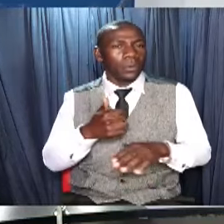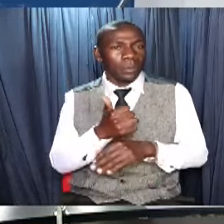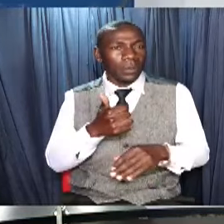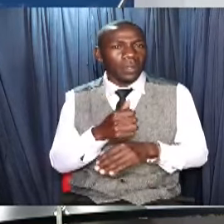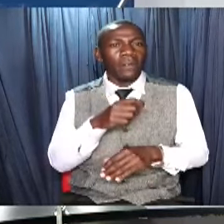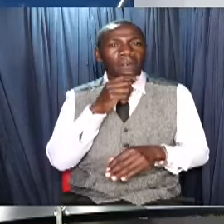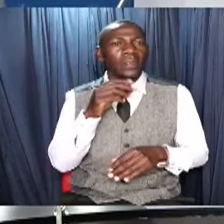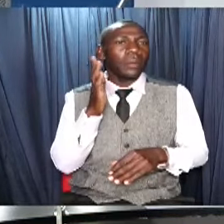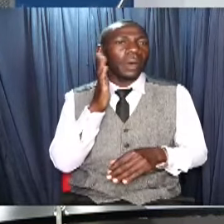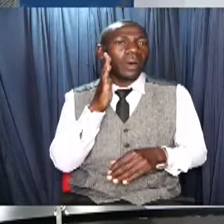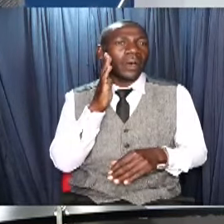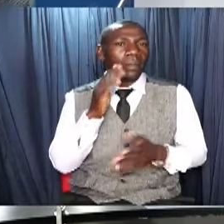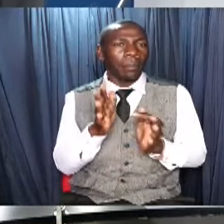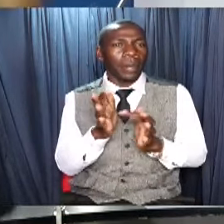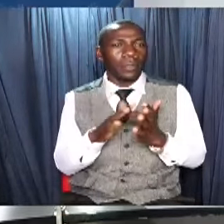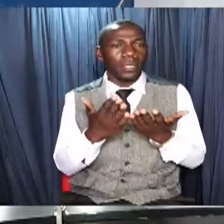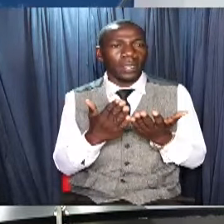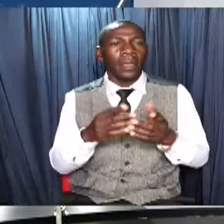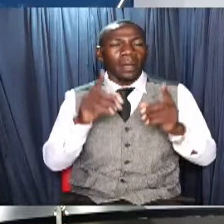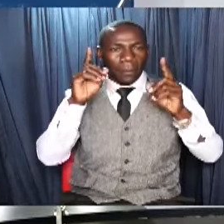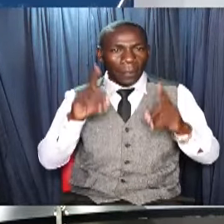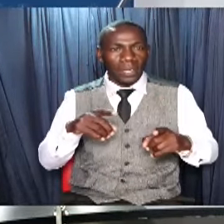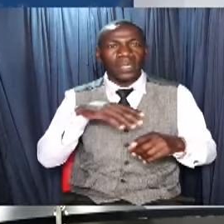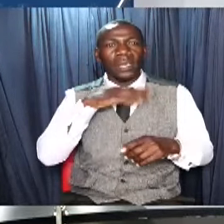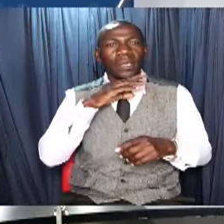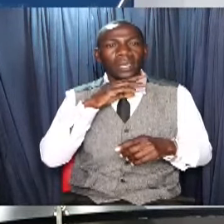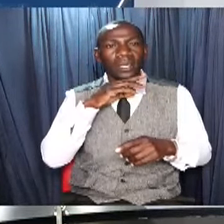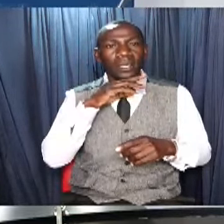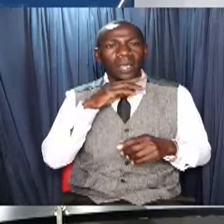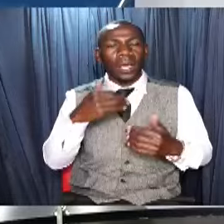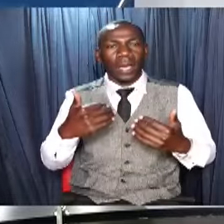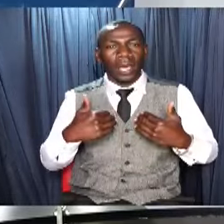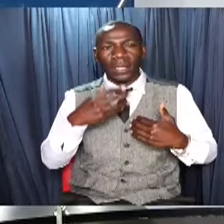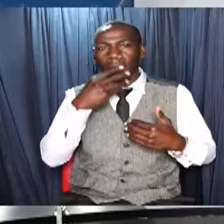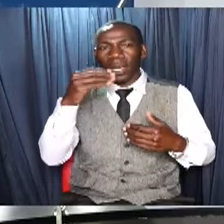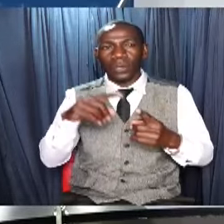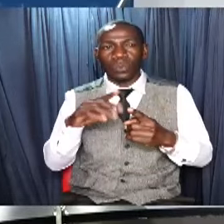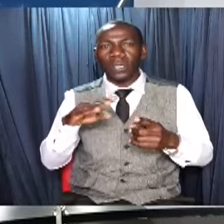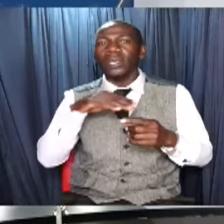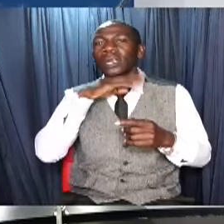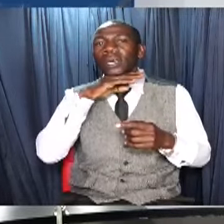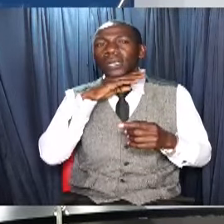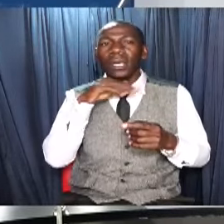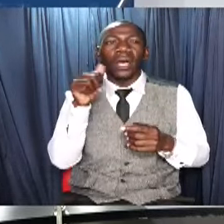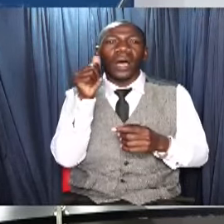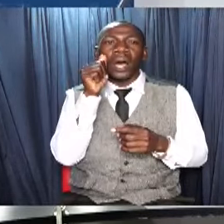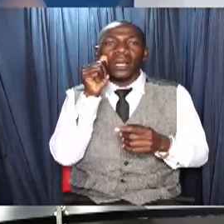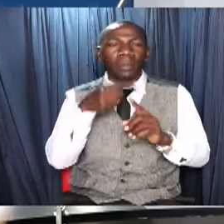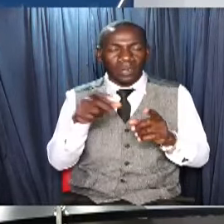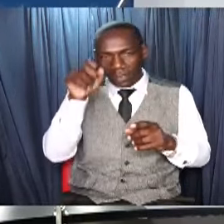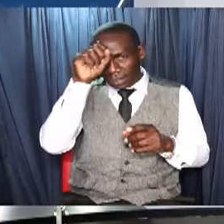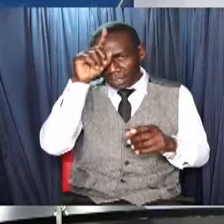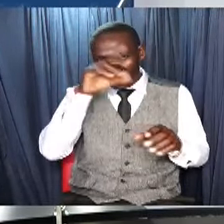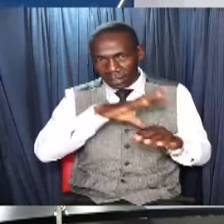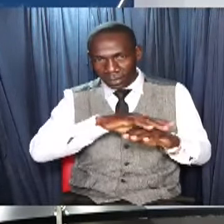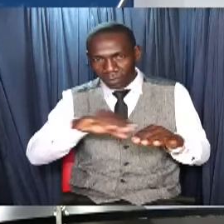One who insults the father and the mother. Kufa nafe. Let them die dead there. Mimi nikawa na laana ya kufa. And I had a curse of death. Nishangazi lakini ufahamu